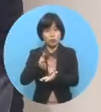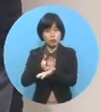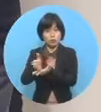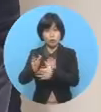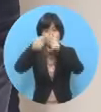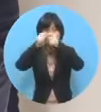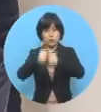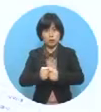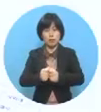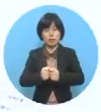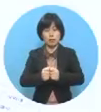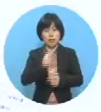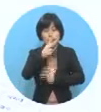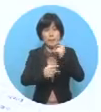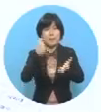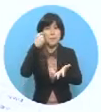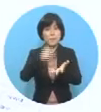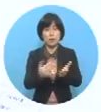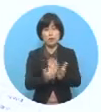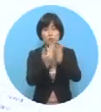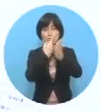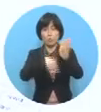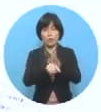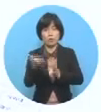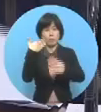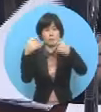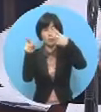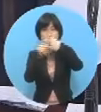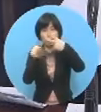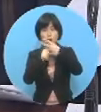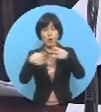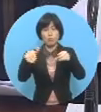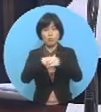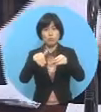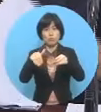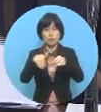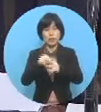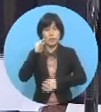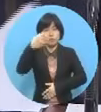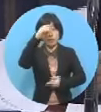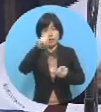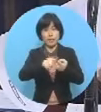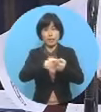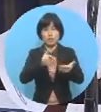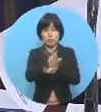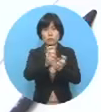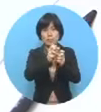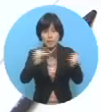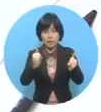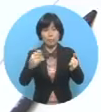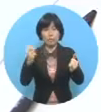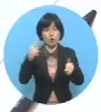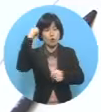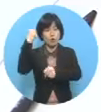있습니다. 전문적이고 구체적인 사업 발굴들을 위해 지난 2월 문화예술에 대한